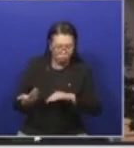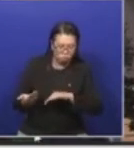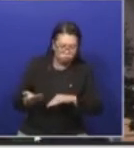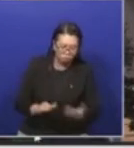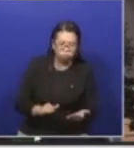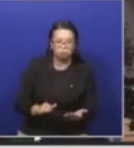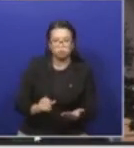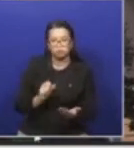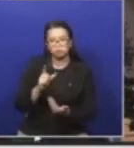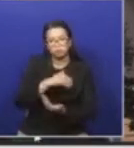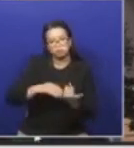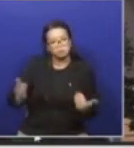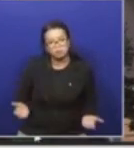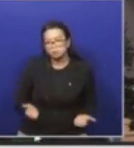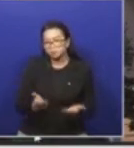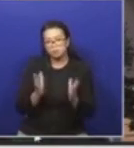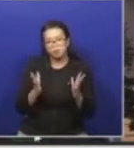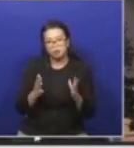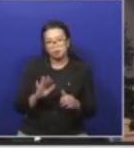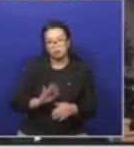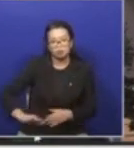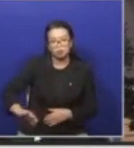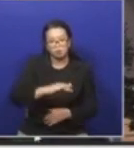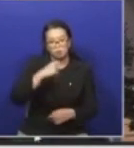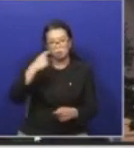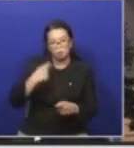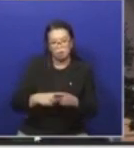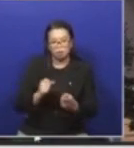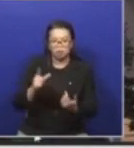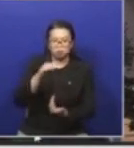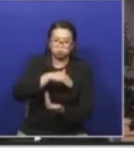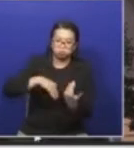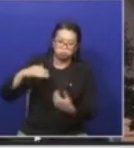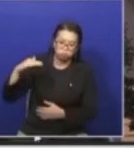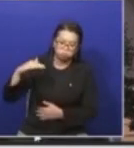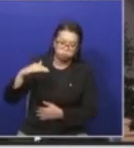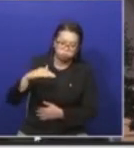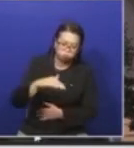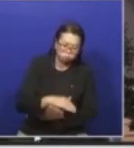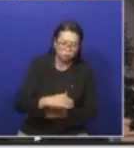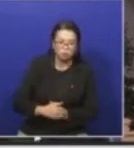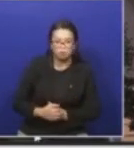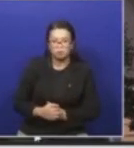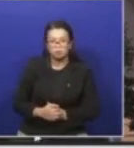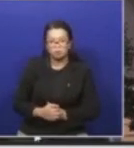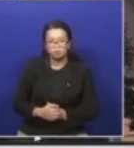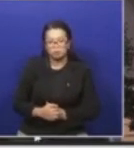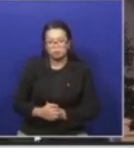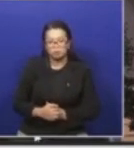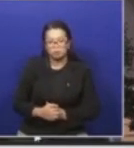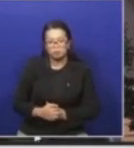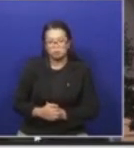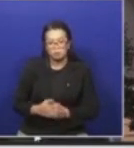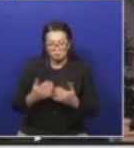คนเนี่ยลำบากหมดเศรษฐกิจตกต่ำหนักไปกว่าที่ท่านทำมา 4-5 ปีที่มันตกต่ำแล้วเ